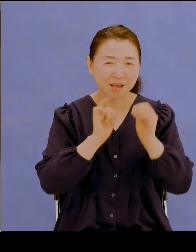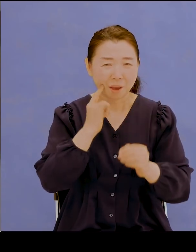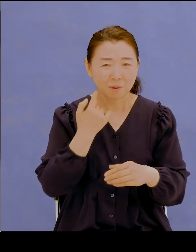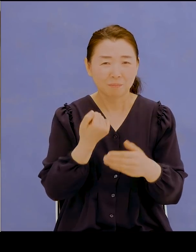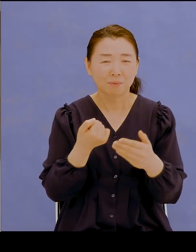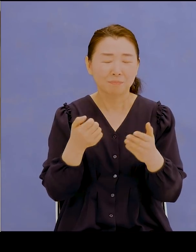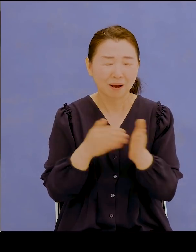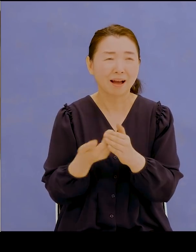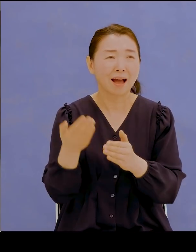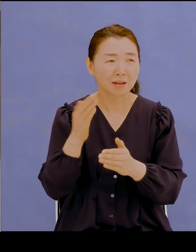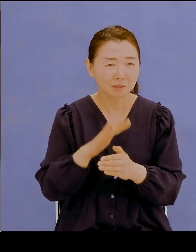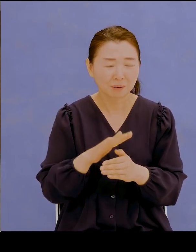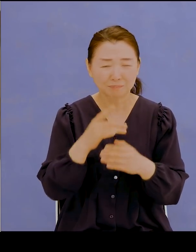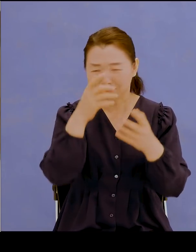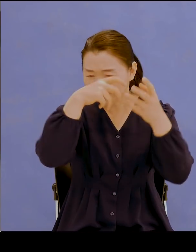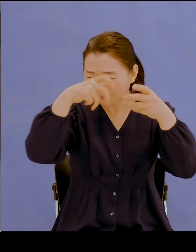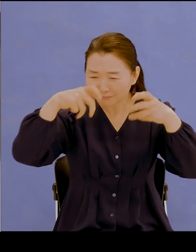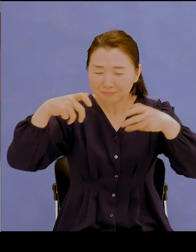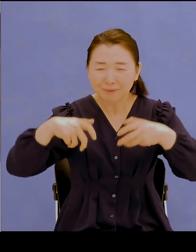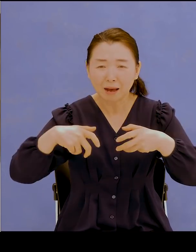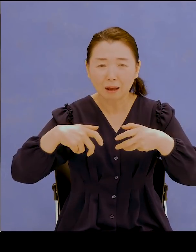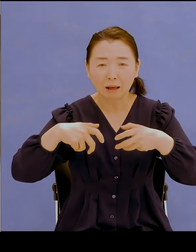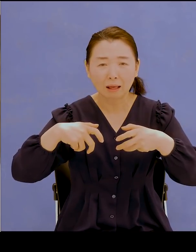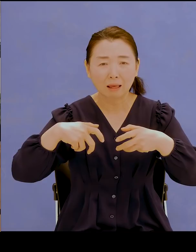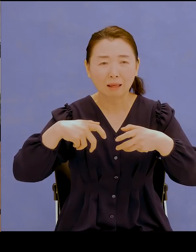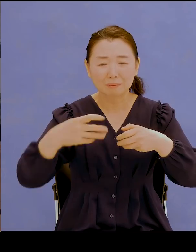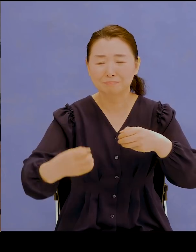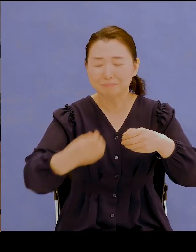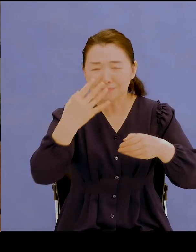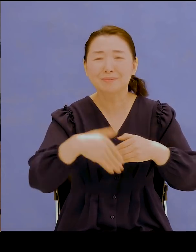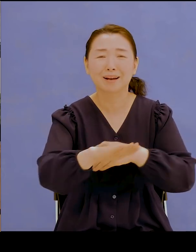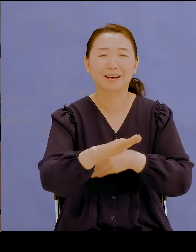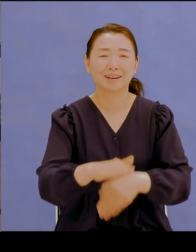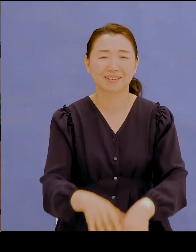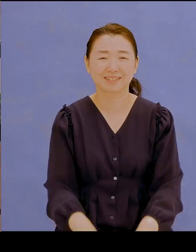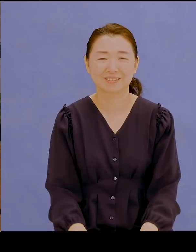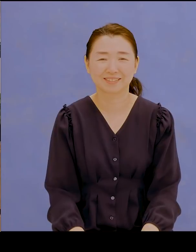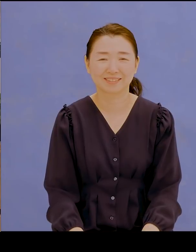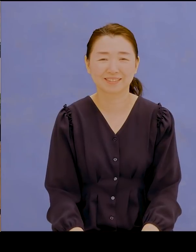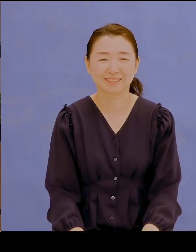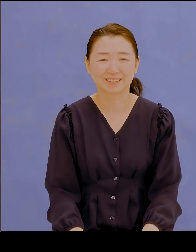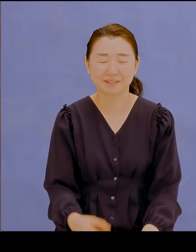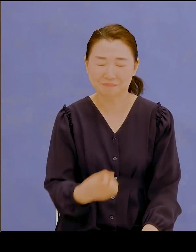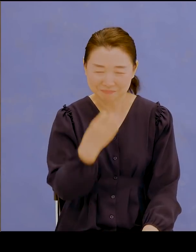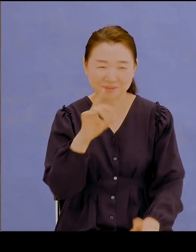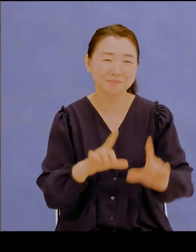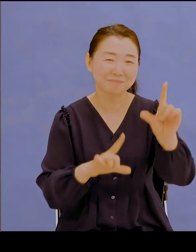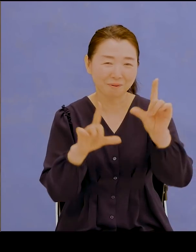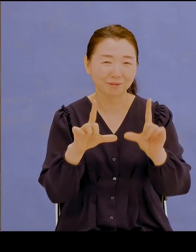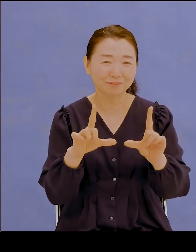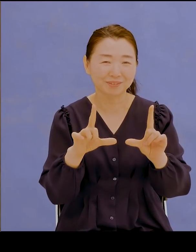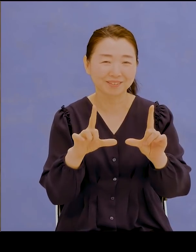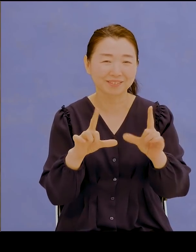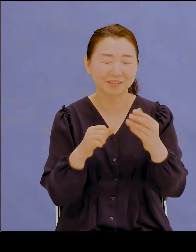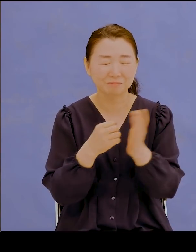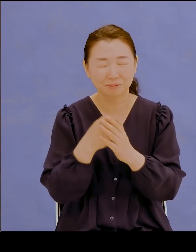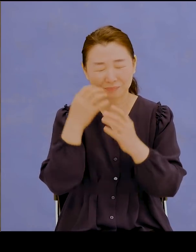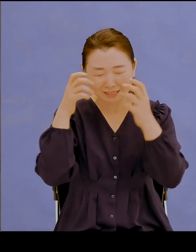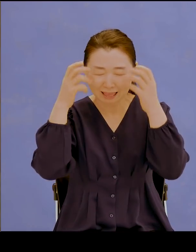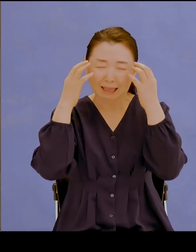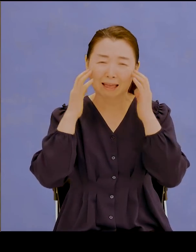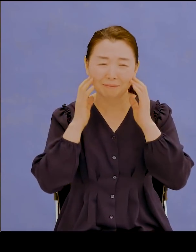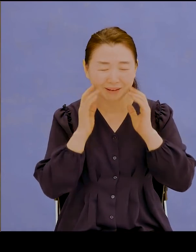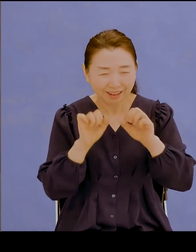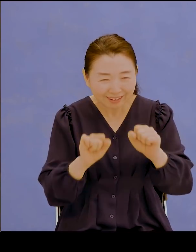이렇게 생쥐같이. 근데 그러면 만나려면 좀 약간 화려하게 한 건데 그 생쥐 같은 게 먹힌 거예요. 그래가지고 이렇게 머리 이렇게 뚝뚝